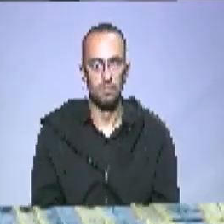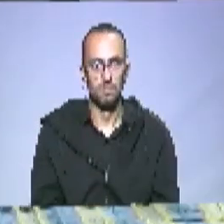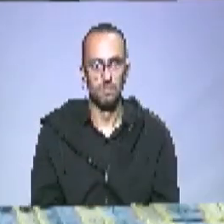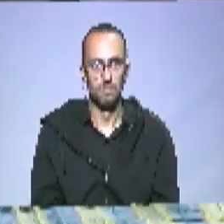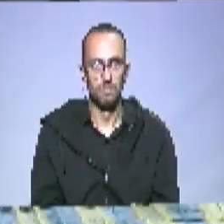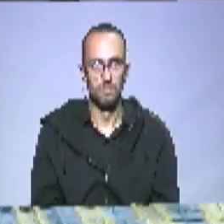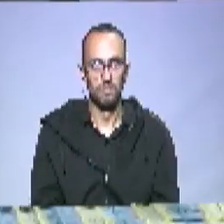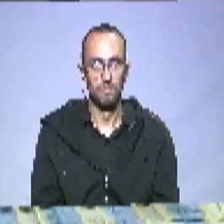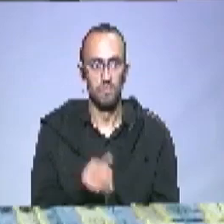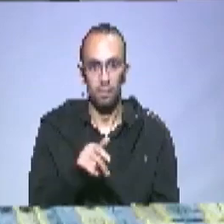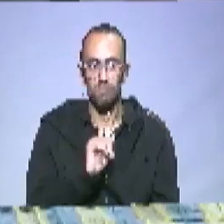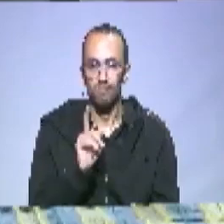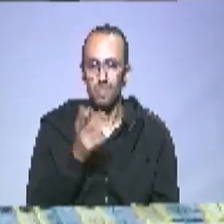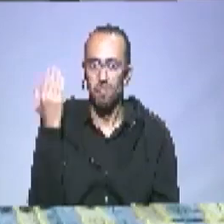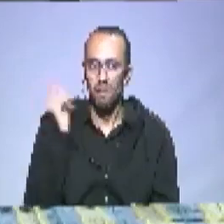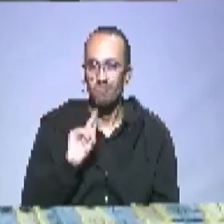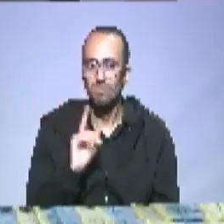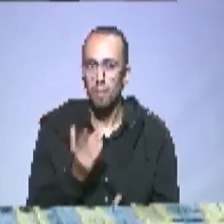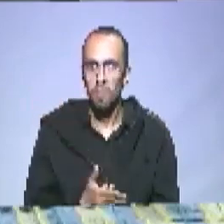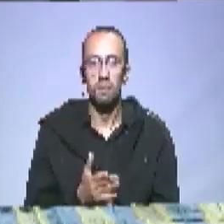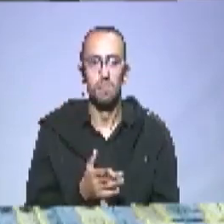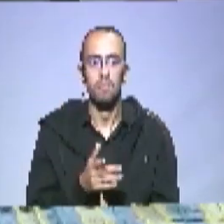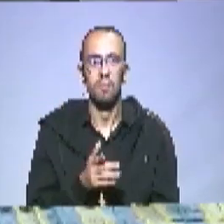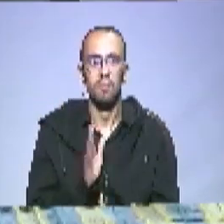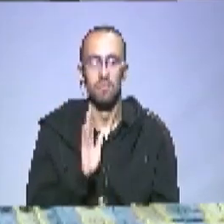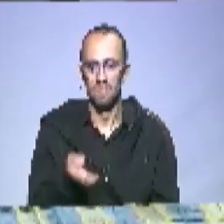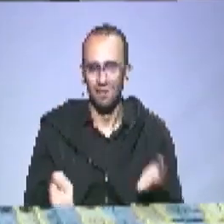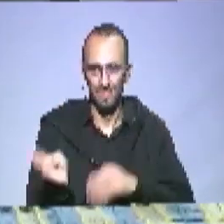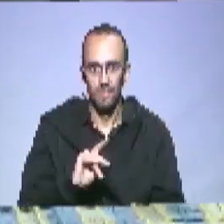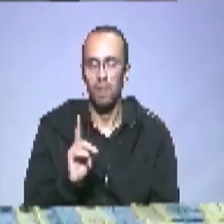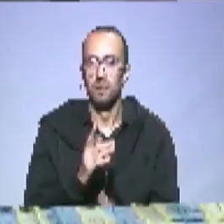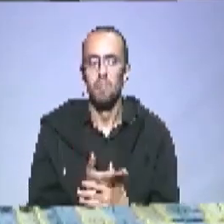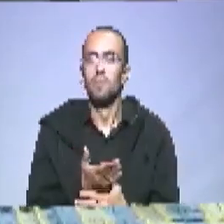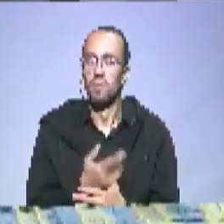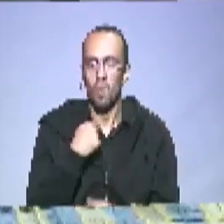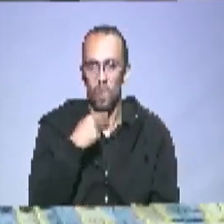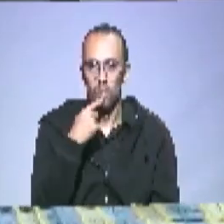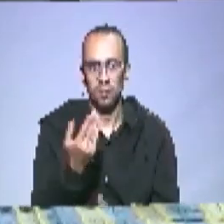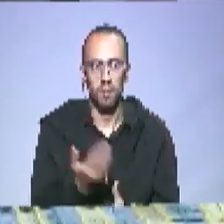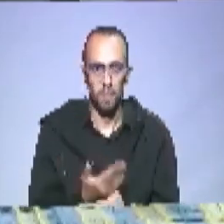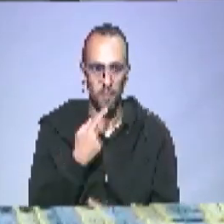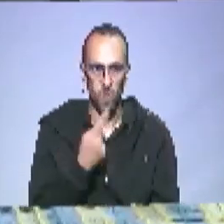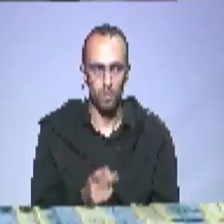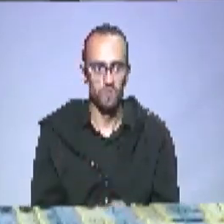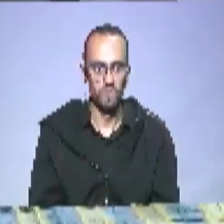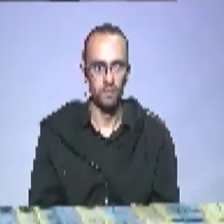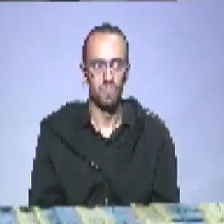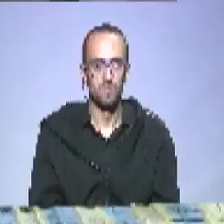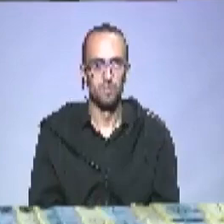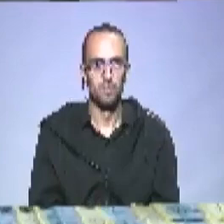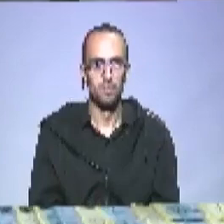مش زي المرة اللي فاتت. المرة اللي فاتت هقول لك ليه بقى دلوقتي. اه عشان هنبتدي نعمل حاجة تانية دلوقتي.